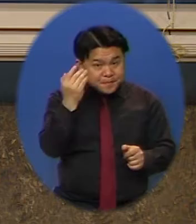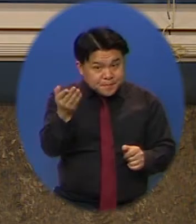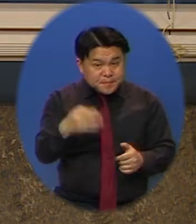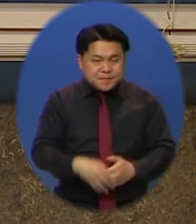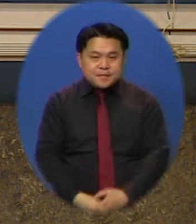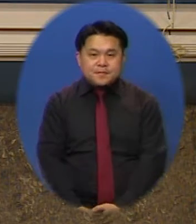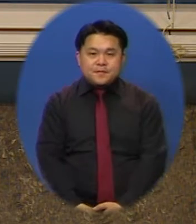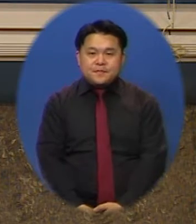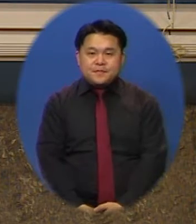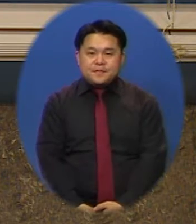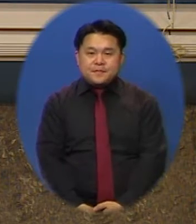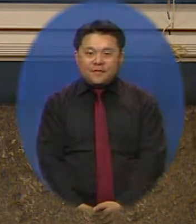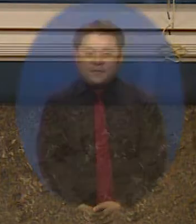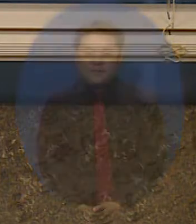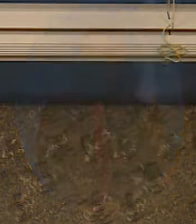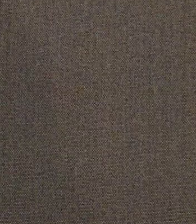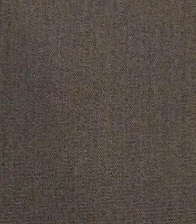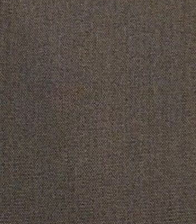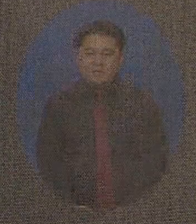네, 맞나요?